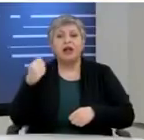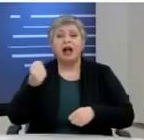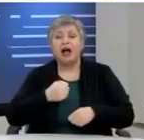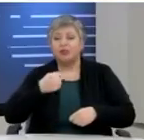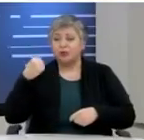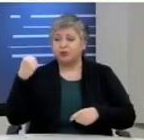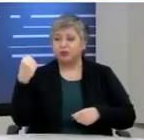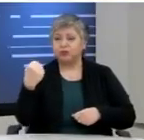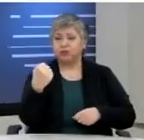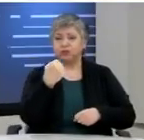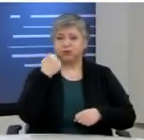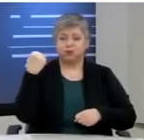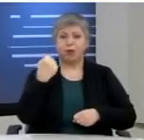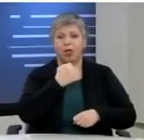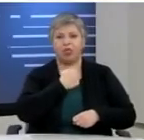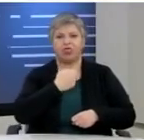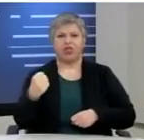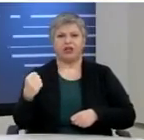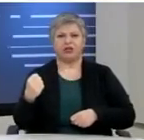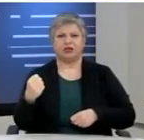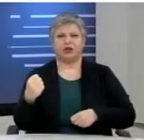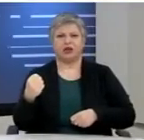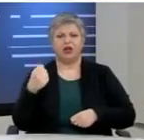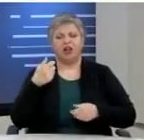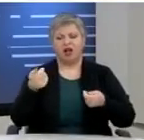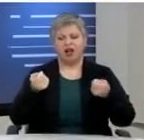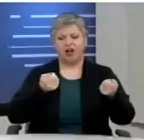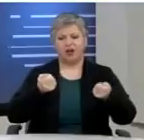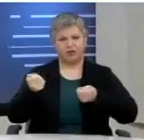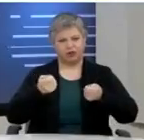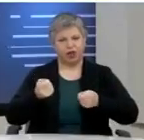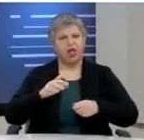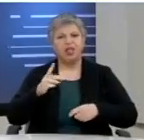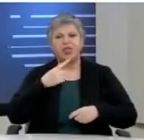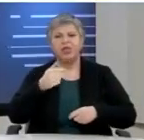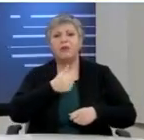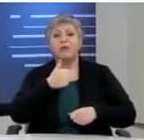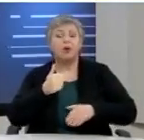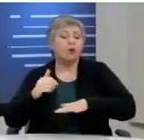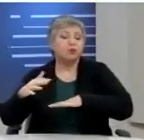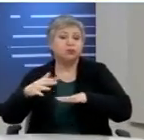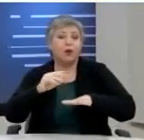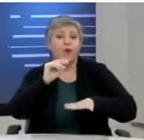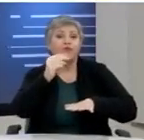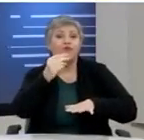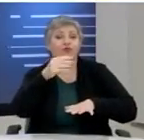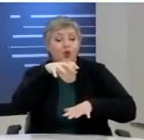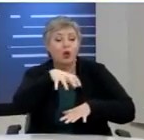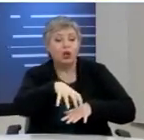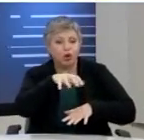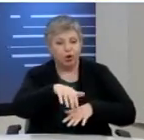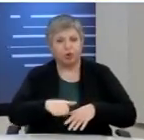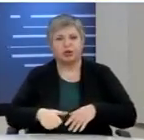ακροδεξιάς, και δεν θα αναφερθώ μόνο στην έφοδο στη Βουλή, στο λιντσάρισμα ανθρώπων,